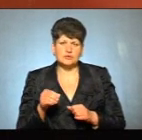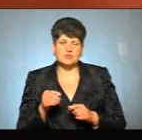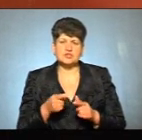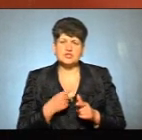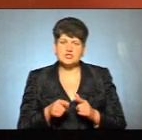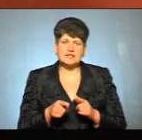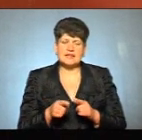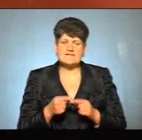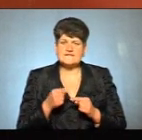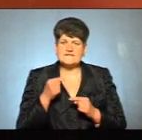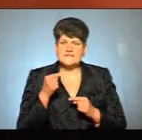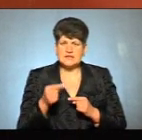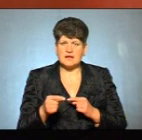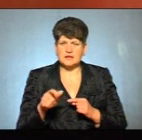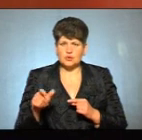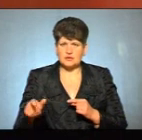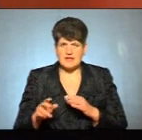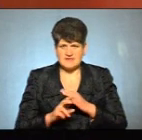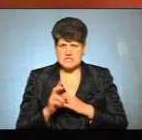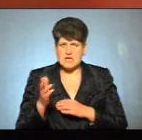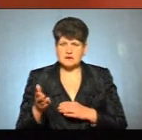не віддалить він окремих людей від церкви?